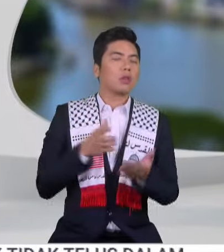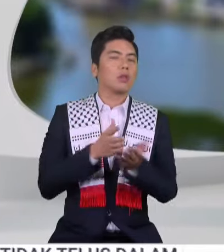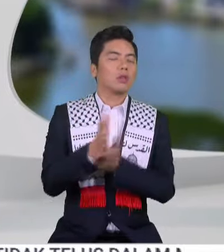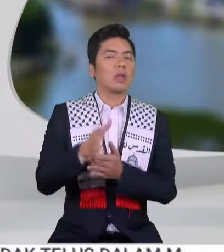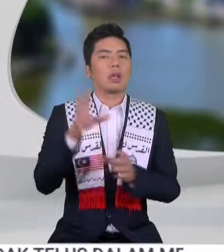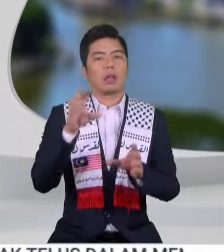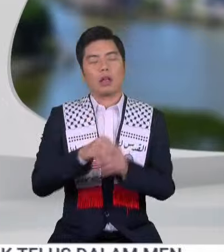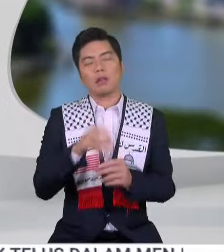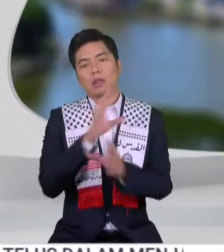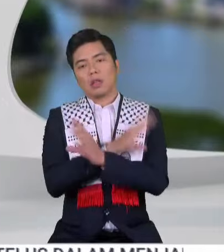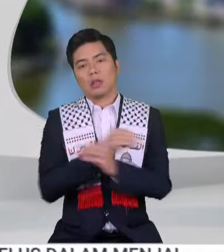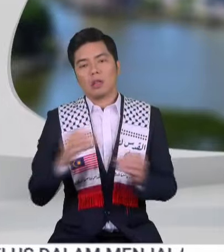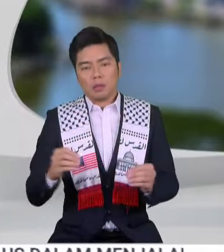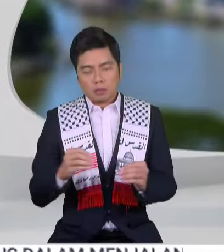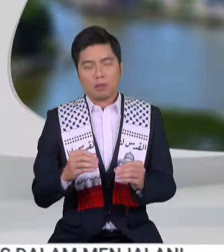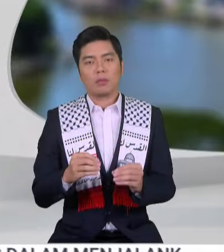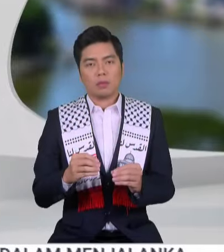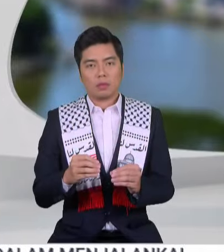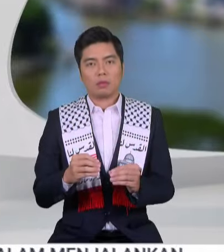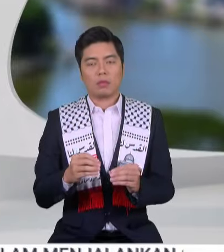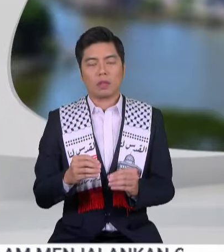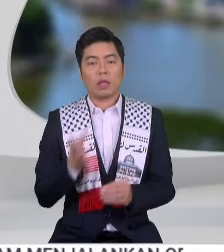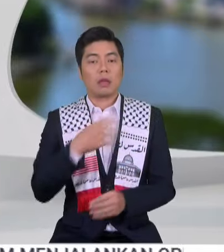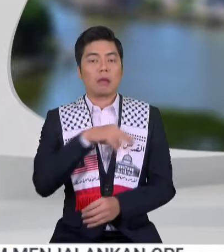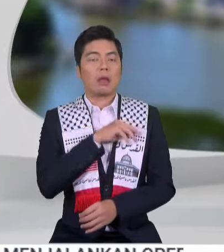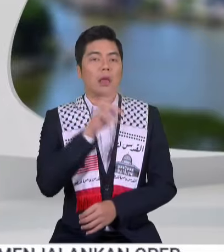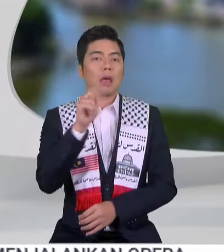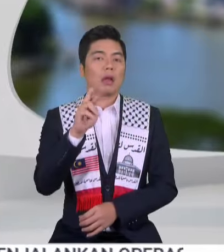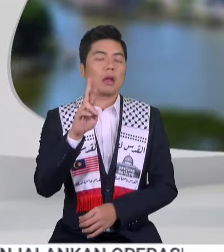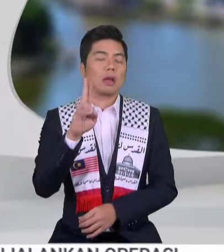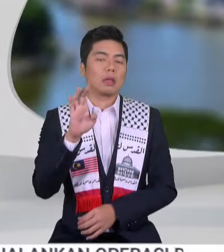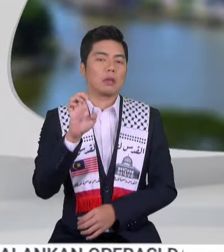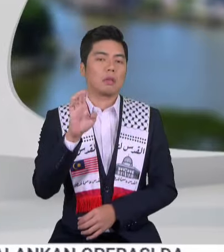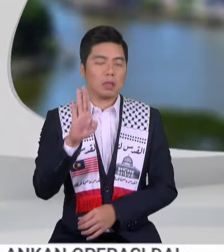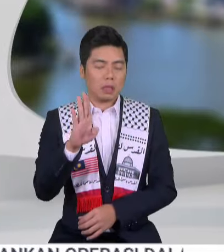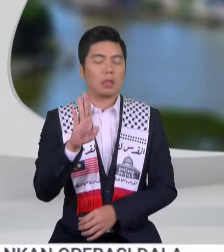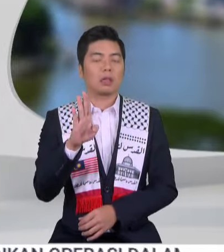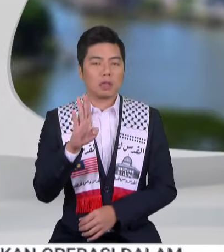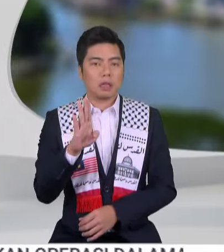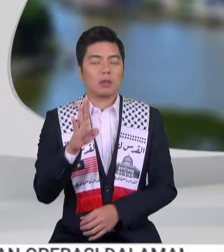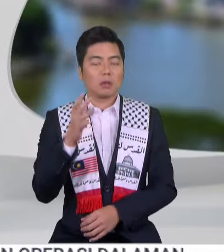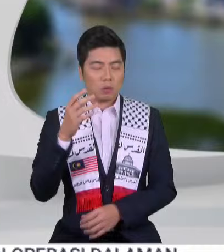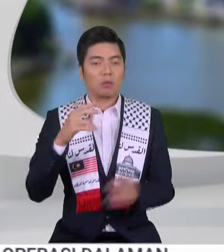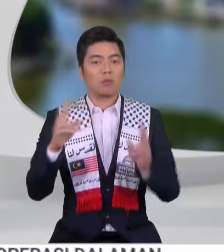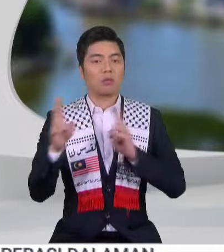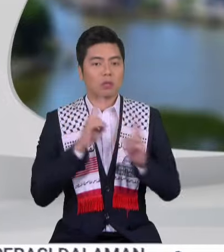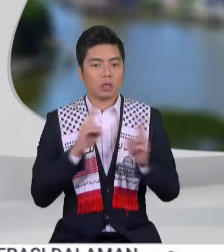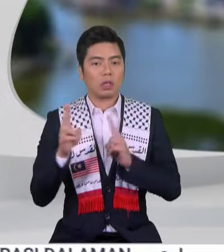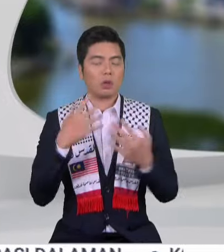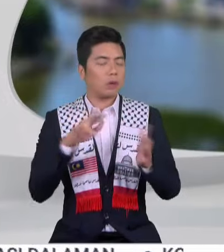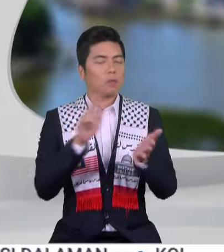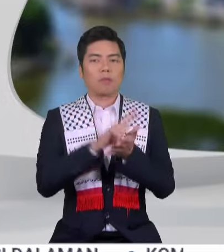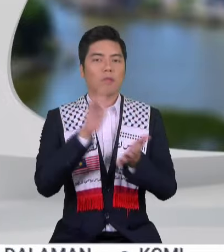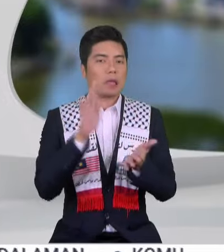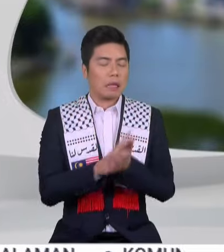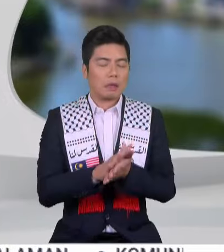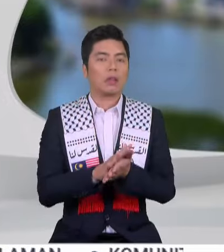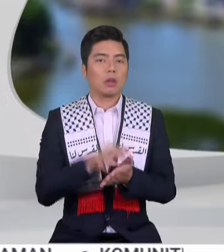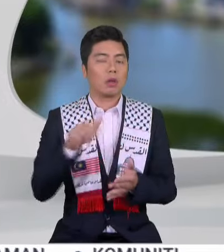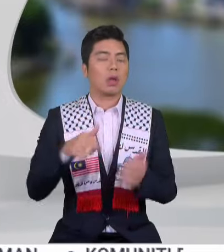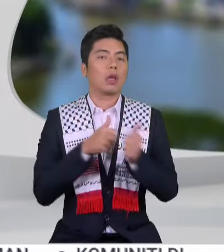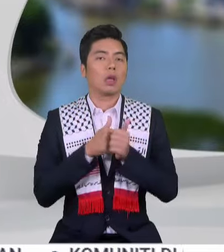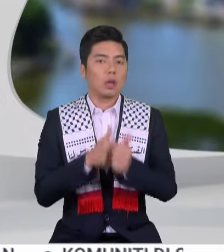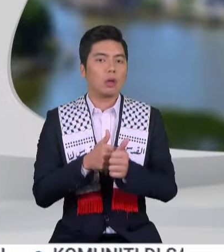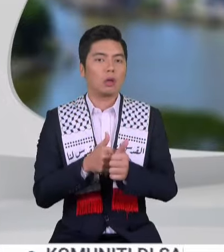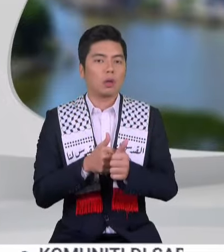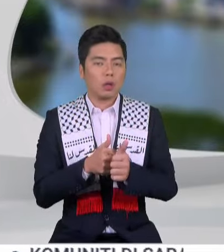di Sarawak. Lembaga Sumber Asli dan Alam Sekitar NREB Sarawak dalam kenyataan medianya semalam mengesahkan perkara tersebut